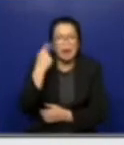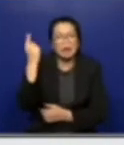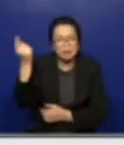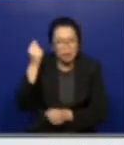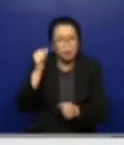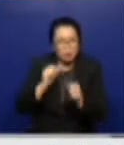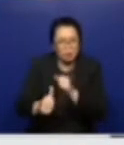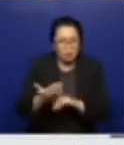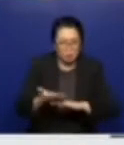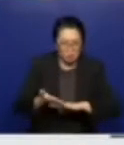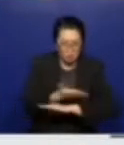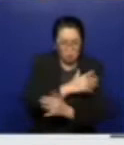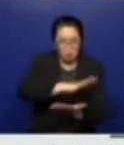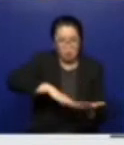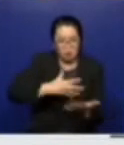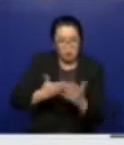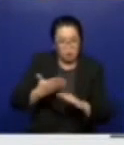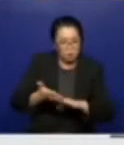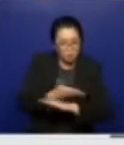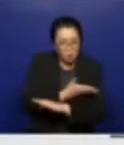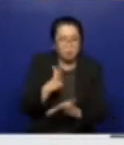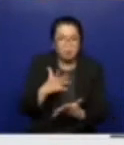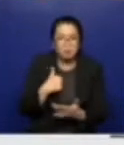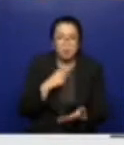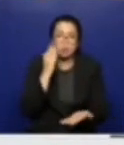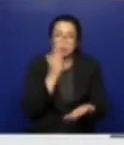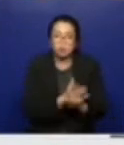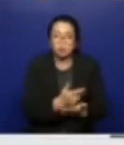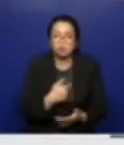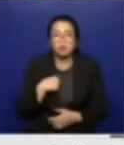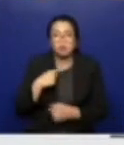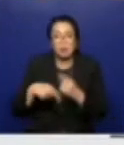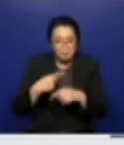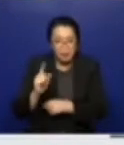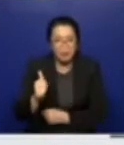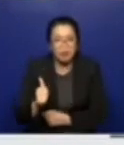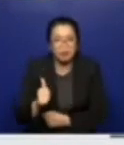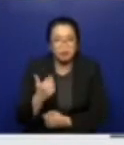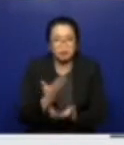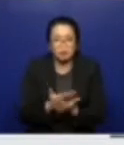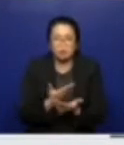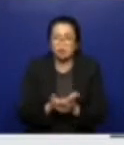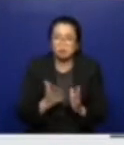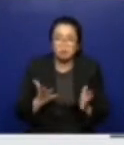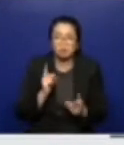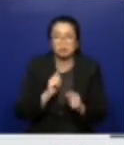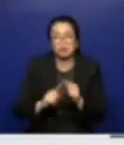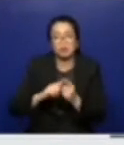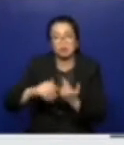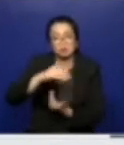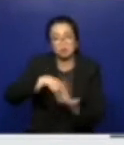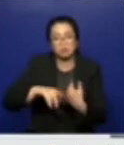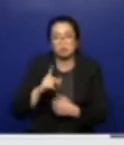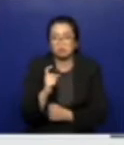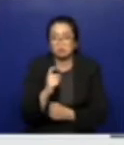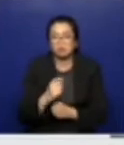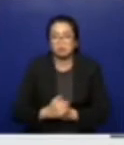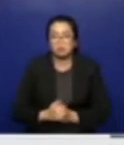ถามผมถามจริงๆมันไม่ใช่ว่าอยู่ๆเราอยากจะไปแล้วเราก็ไปเที่ยวได้ขอสไลด์ต่อไปด้วยครับ